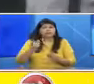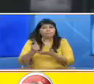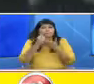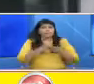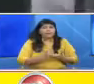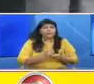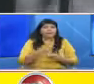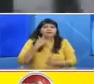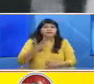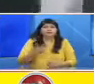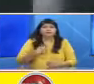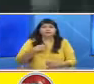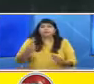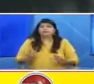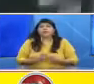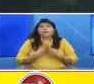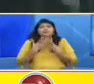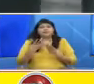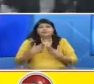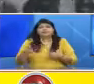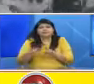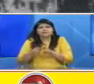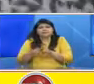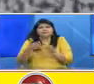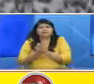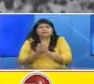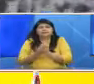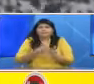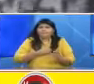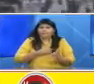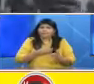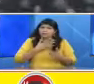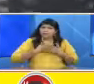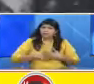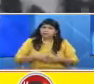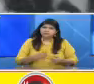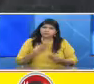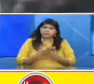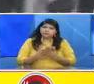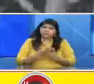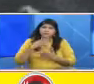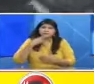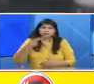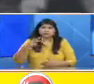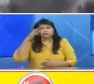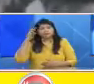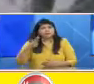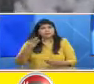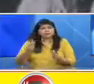साथ उत्कृष्ट आनंद, स्वांतः सुखाय, इस भाव की अनुभूति